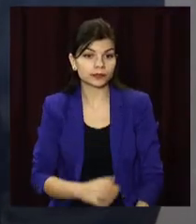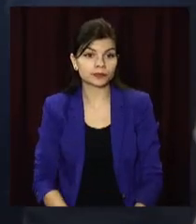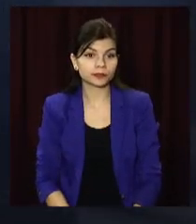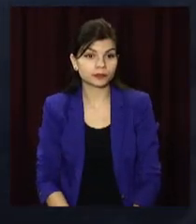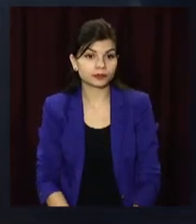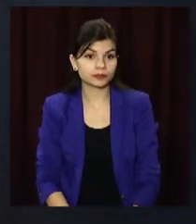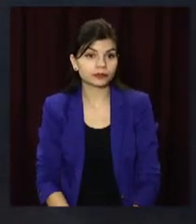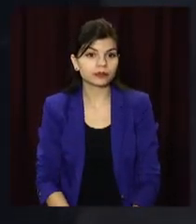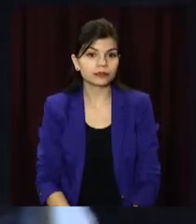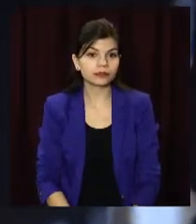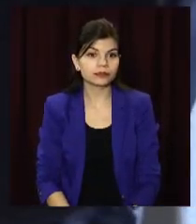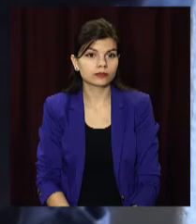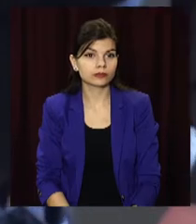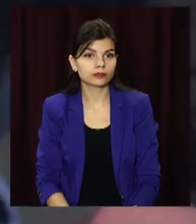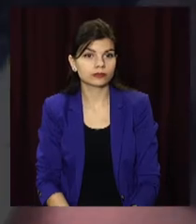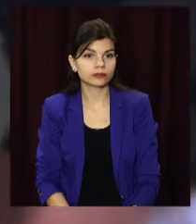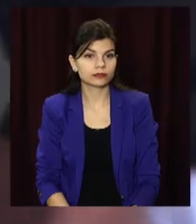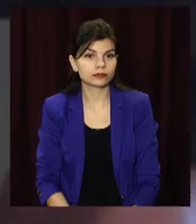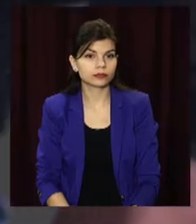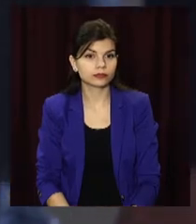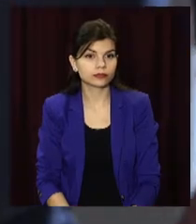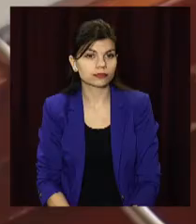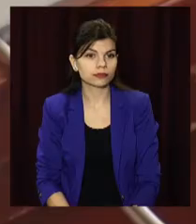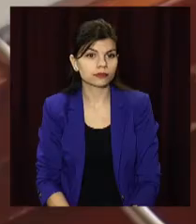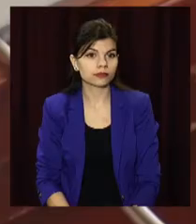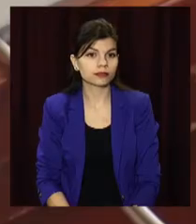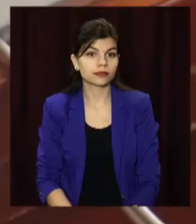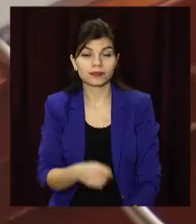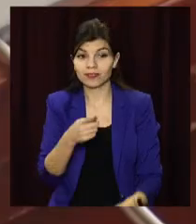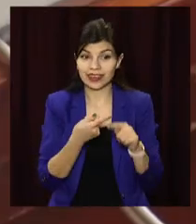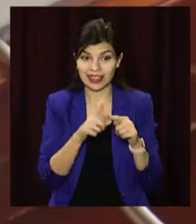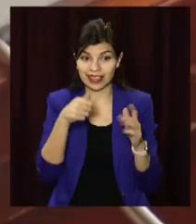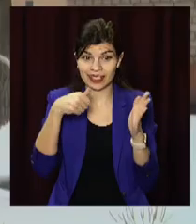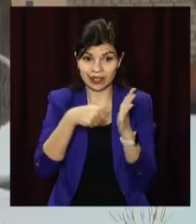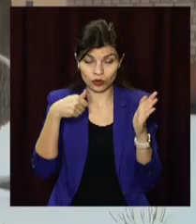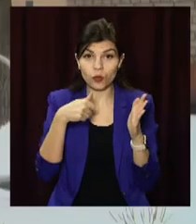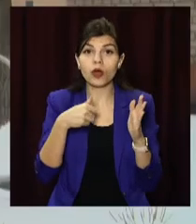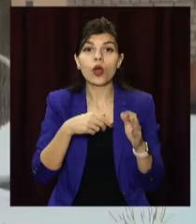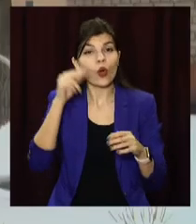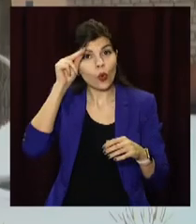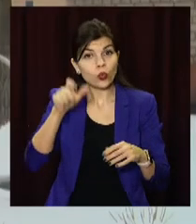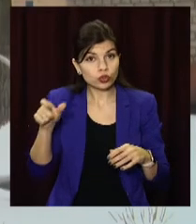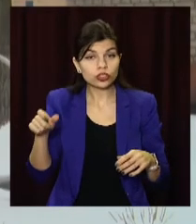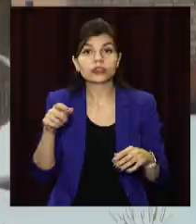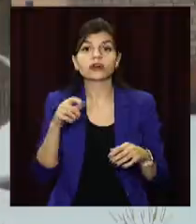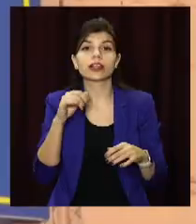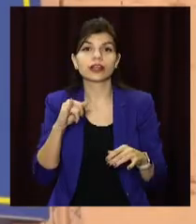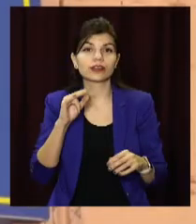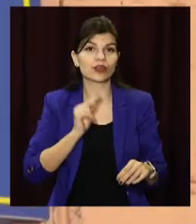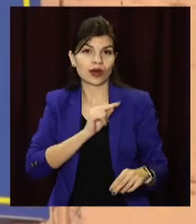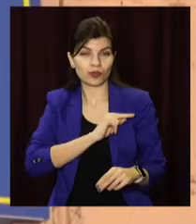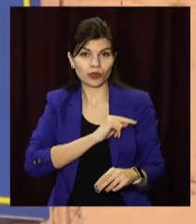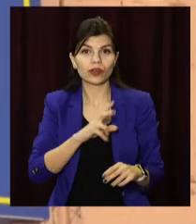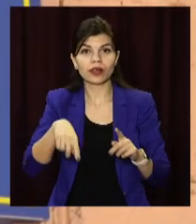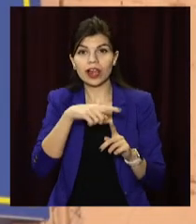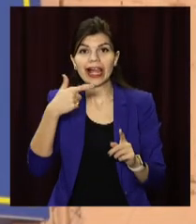Нажимаємо, держимо чуть-чуть, загрівається, все. Завдяки цій тривожній кнопці учні та персонал 12-ї гімназії